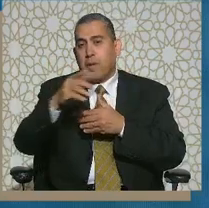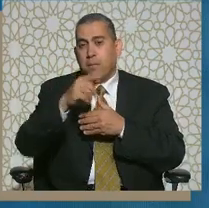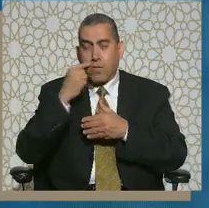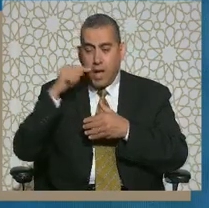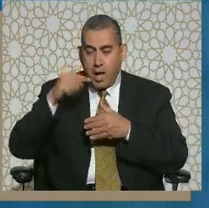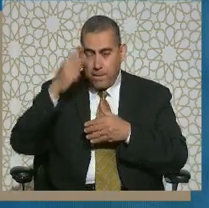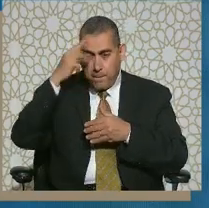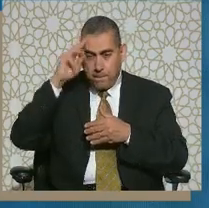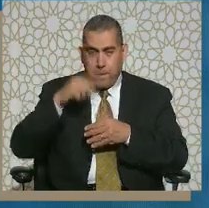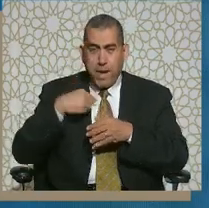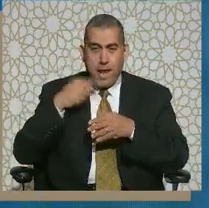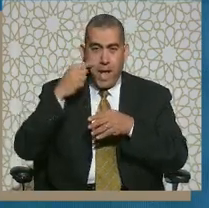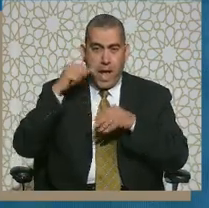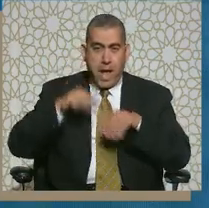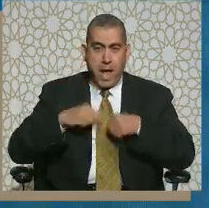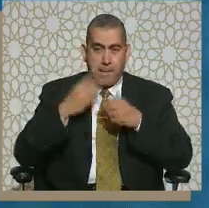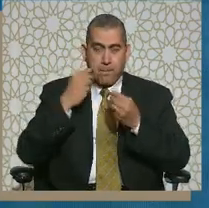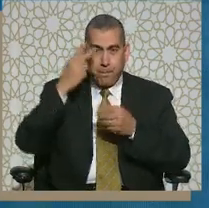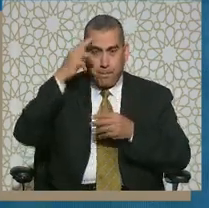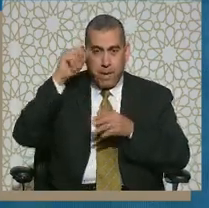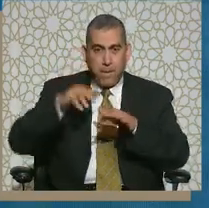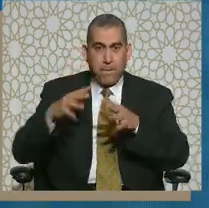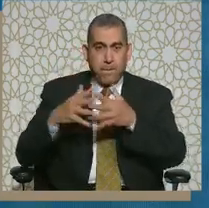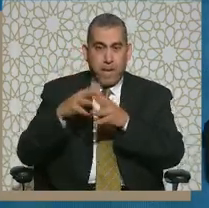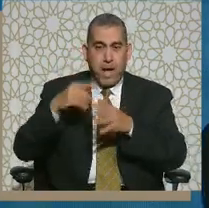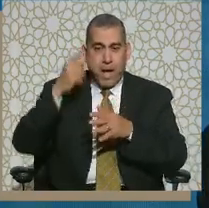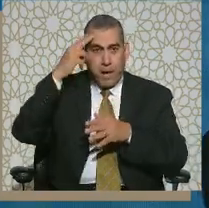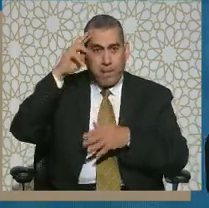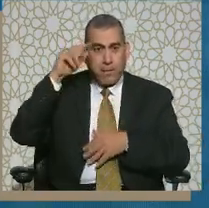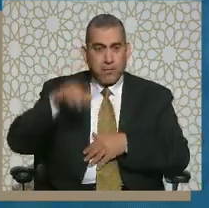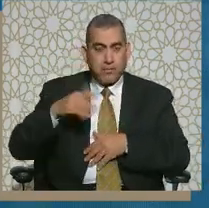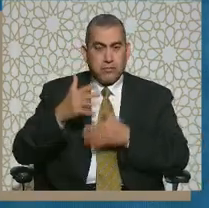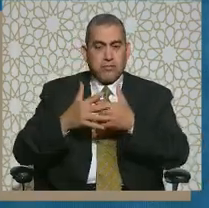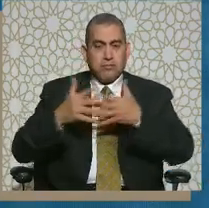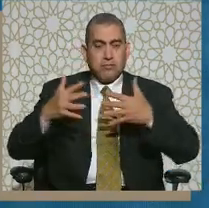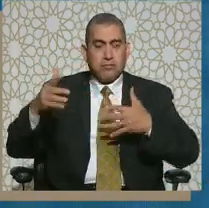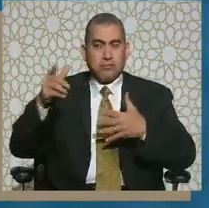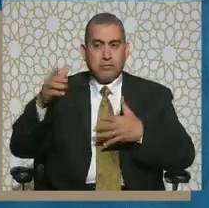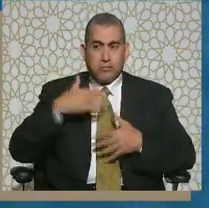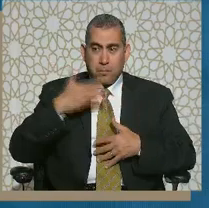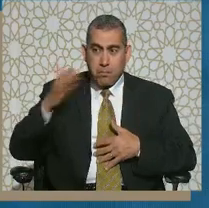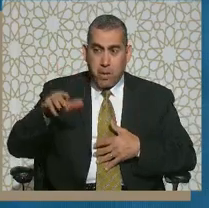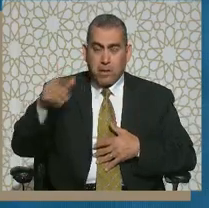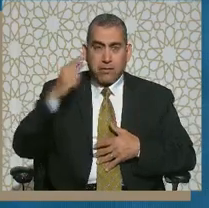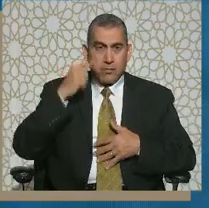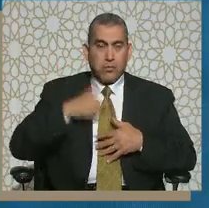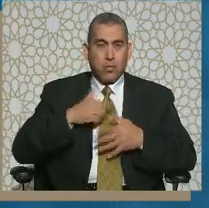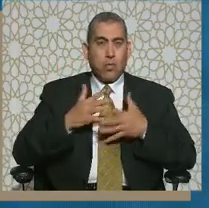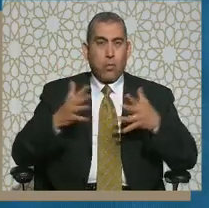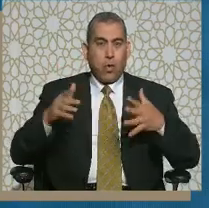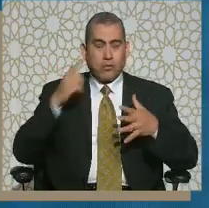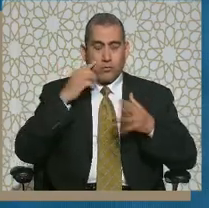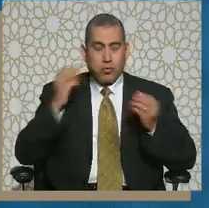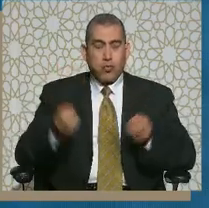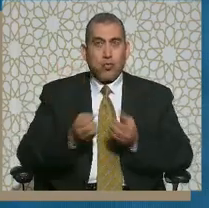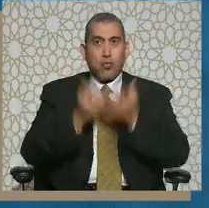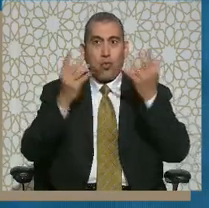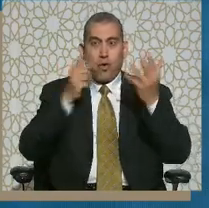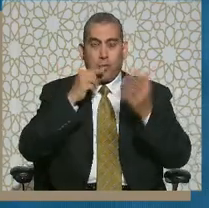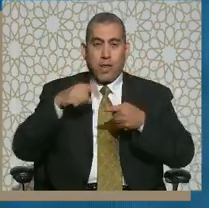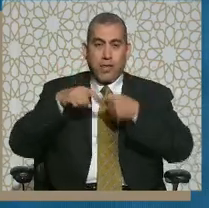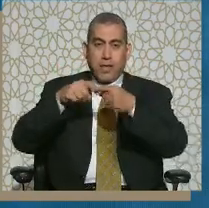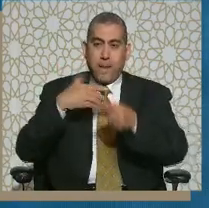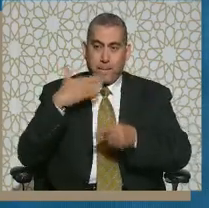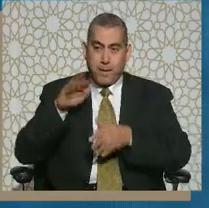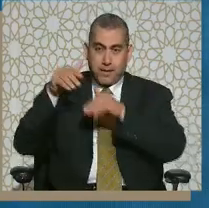حياتنا اصبحوا معاني في حياتنا يعني ايه وسعت قيمتهم في حياتنا فبركه ونور احبابنا اللي انتقلوا